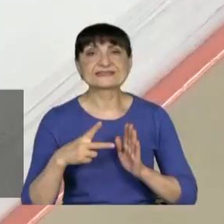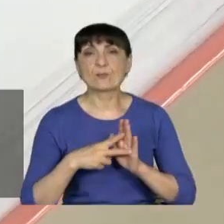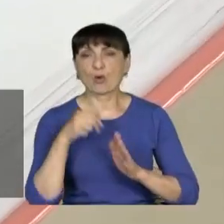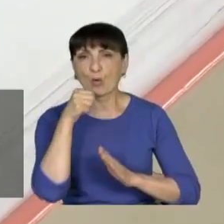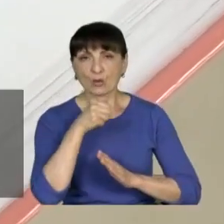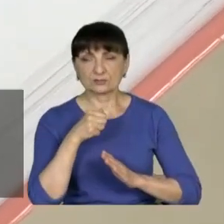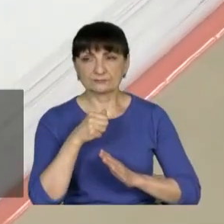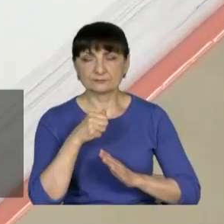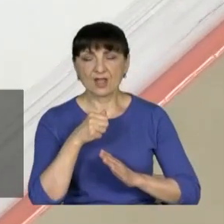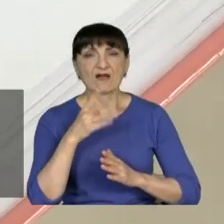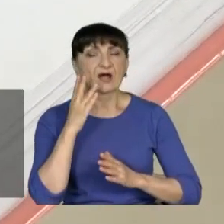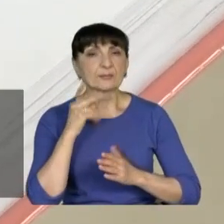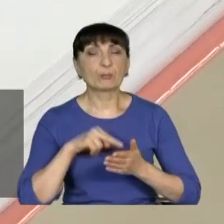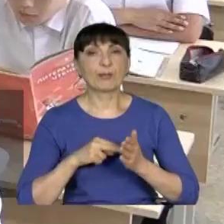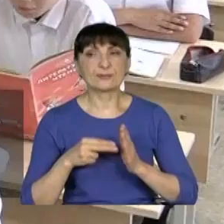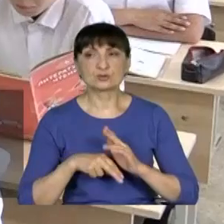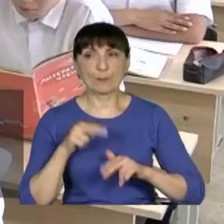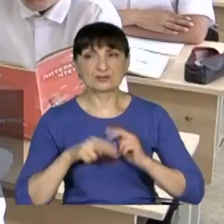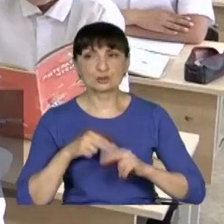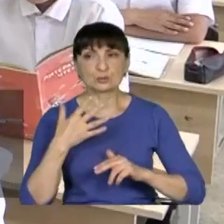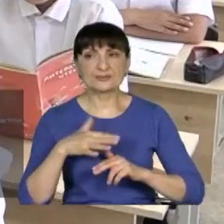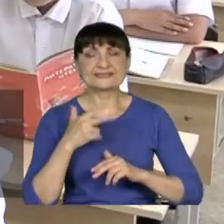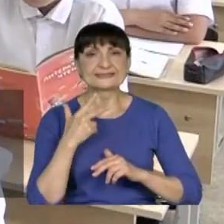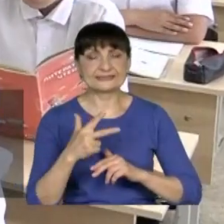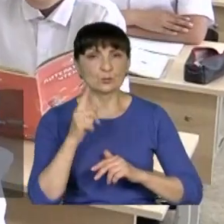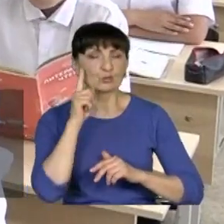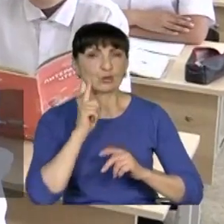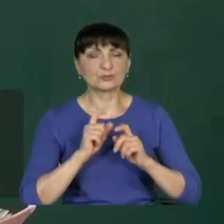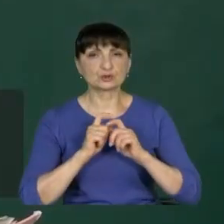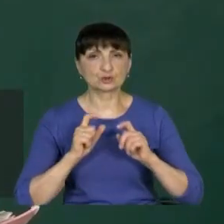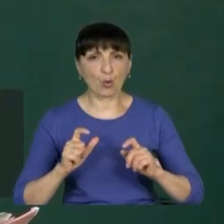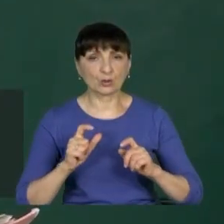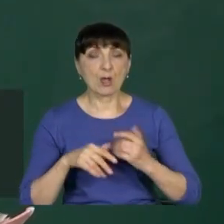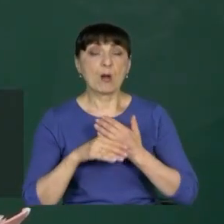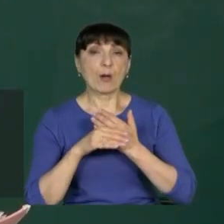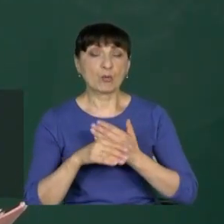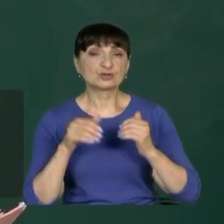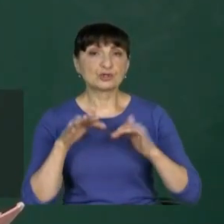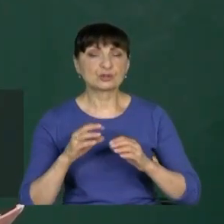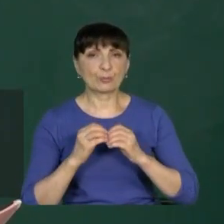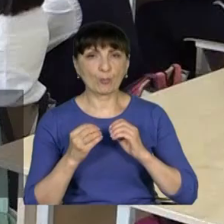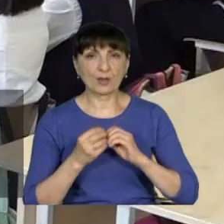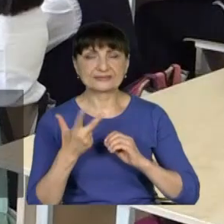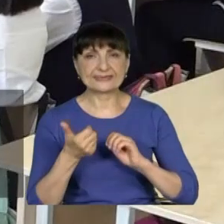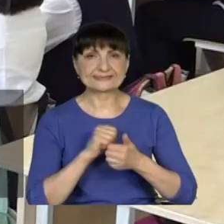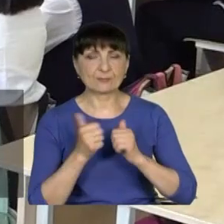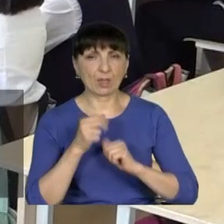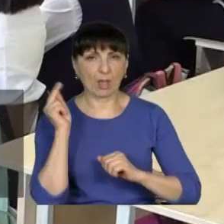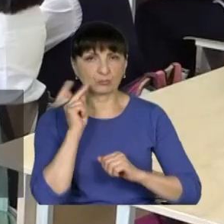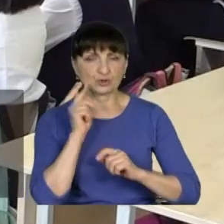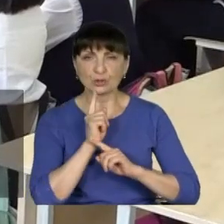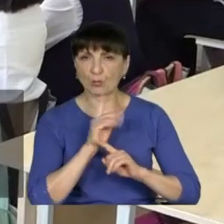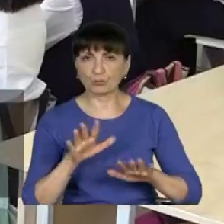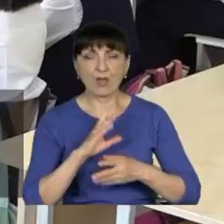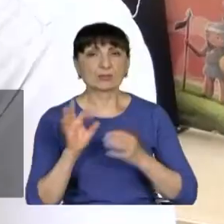2023-2027 годы в Алматы планируется построить 53 комфортные школы, что позволит решить проблему трехсменного обучения. В целом,